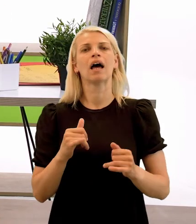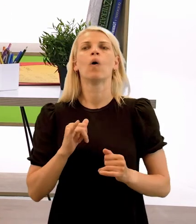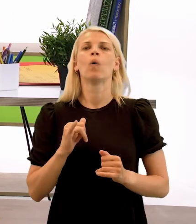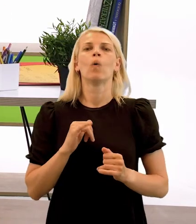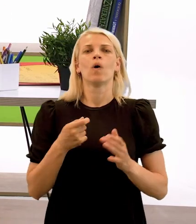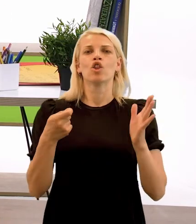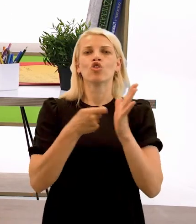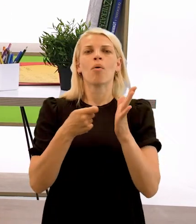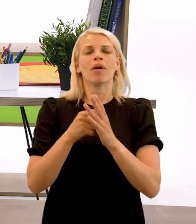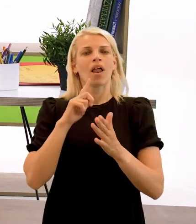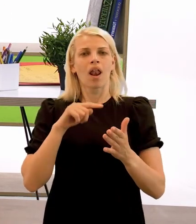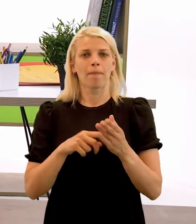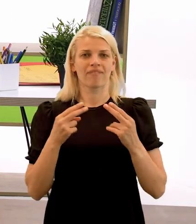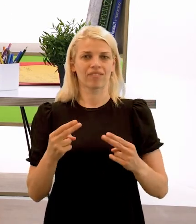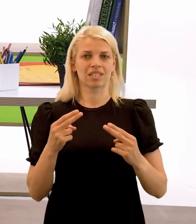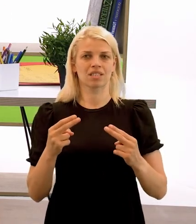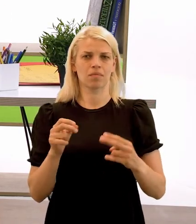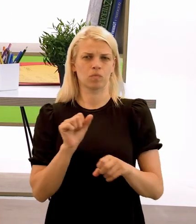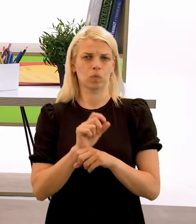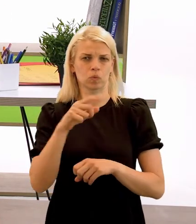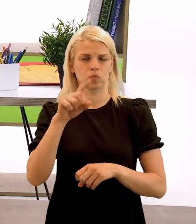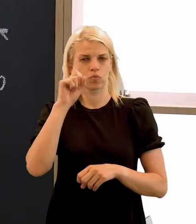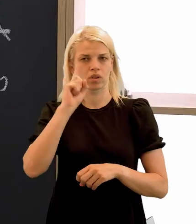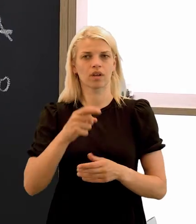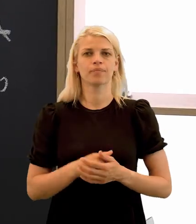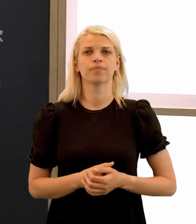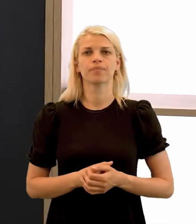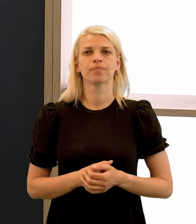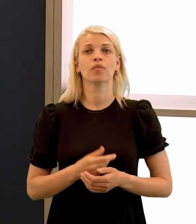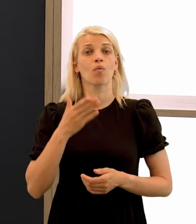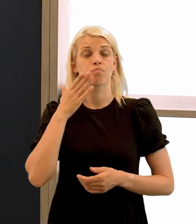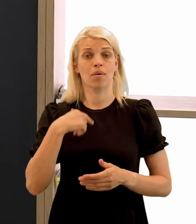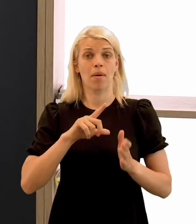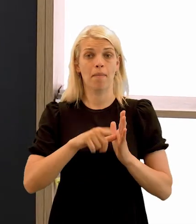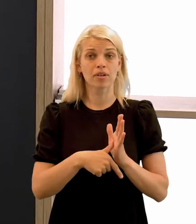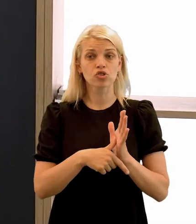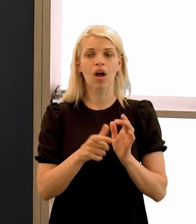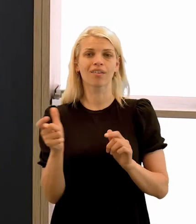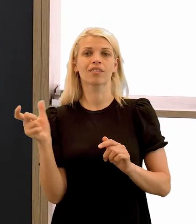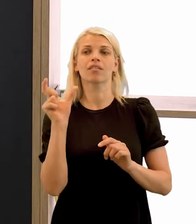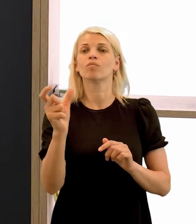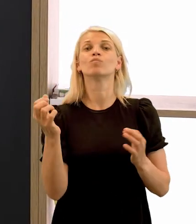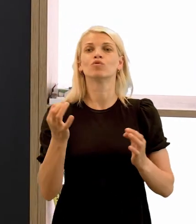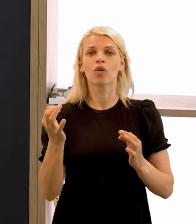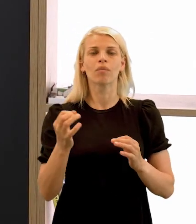doplniť podľa významu. Určite to budeme vedieť. Budeme meškať, musíme tu doplniť spojku,